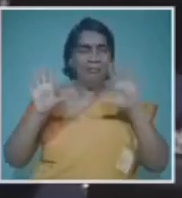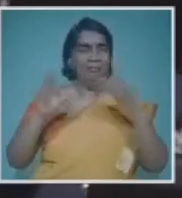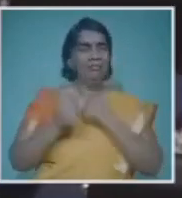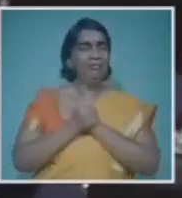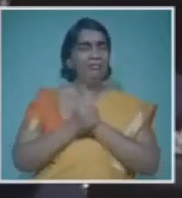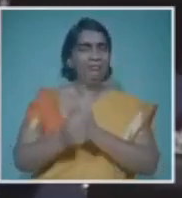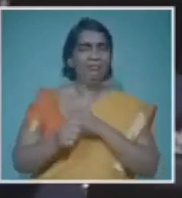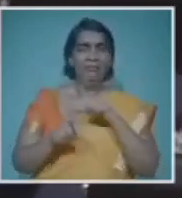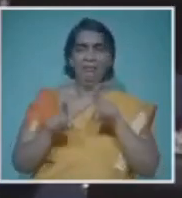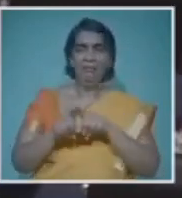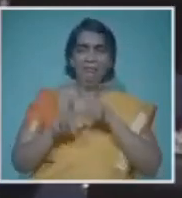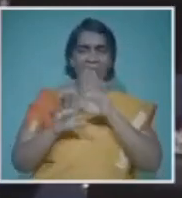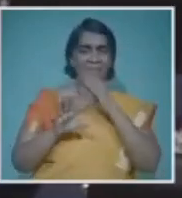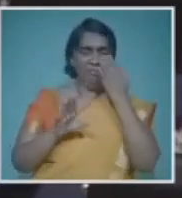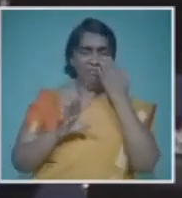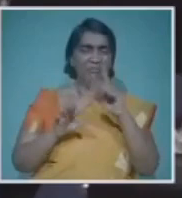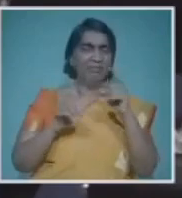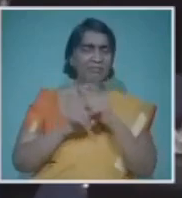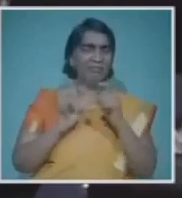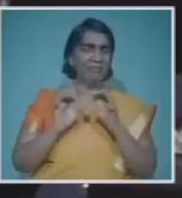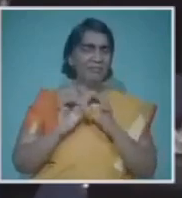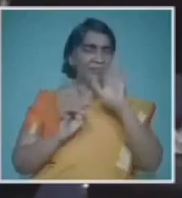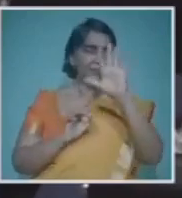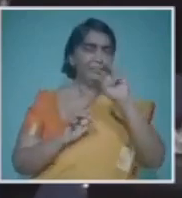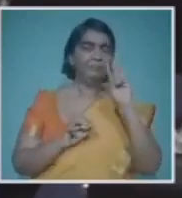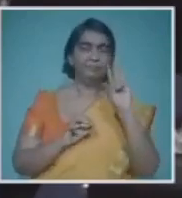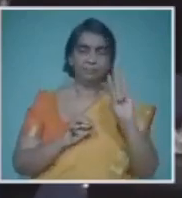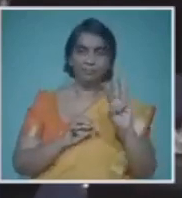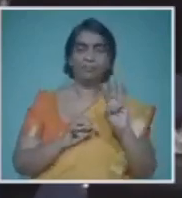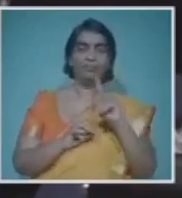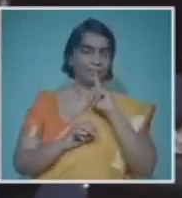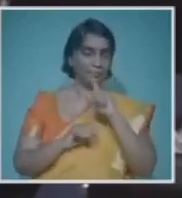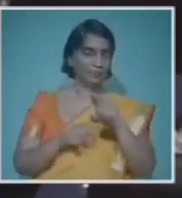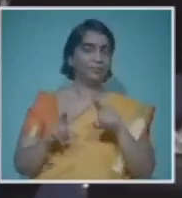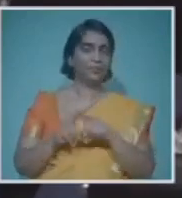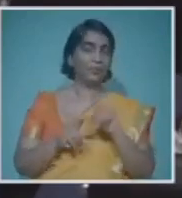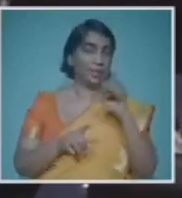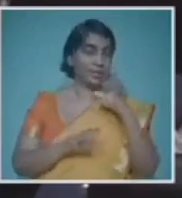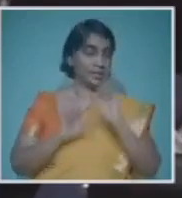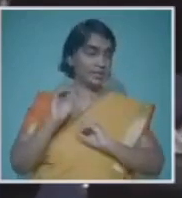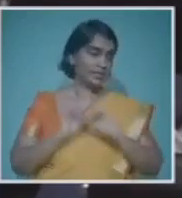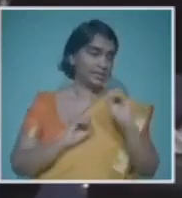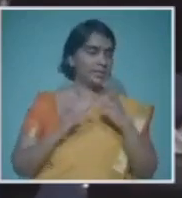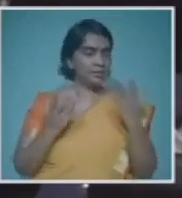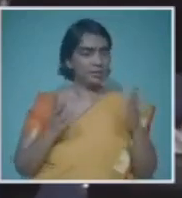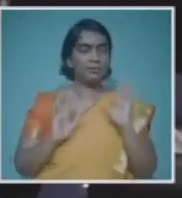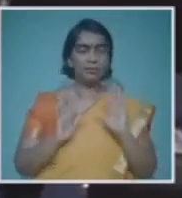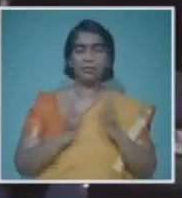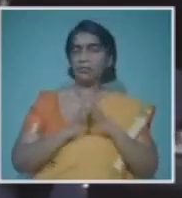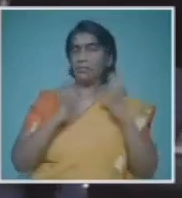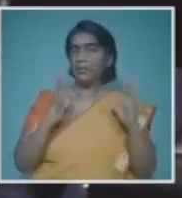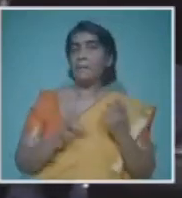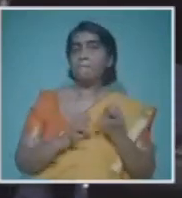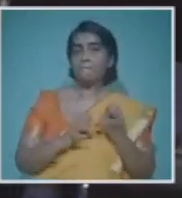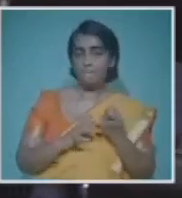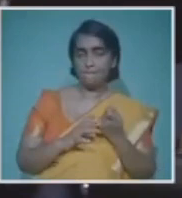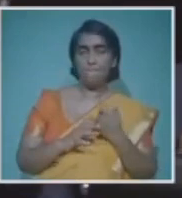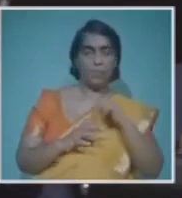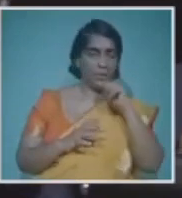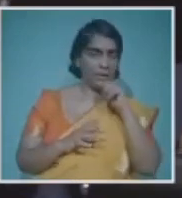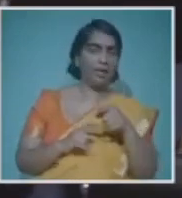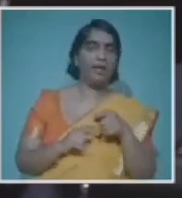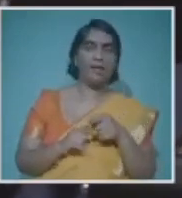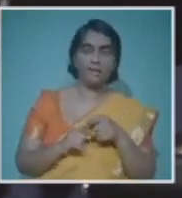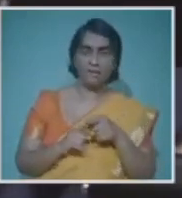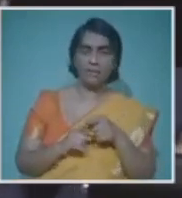යවනවා හැබැයි මෙතන බලන්න ඩොලර් බිලියන 53ක් මේ කියන විදිහට මේක 100%ක්ම නොඋනත් මේක විශාල ප්‍රමාණයක් මේ සත්‍යතාවයක්